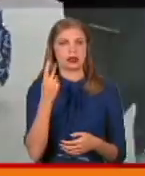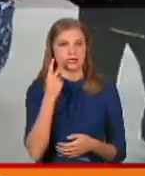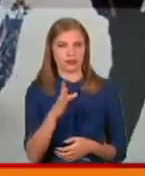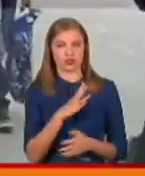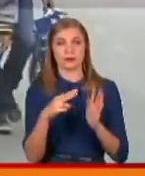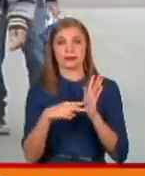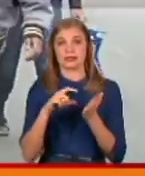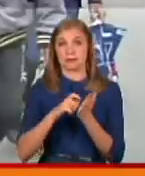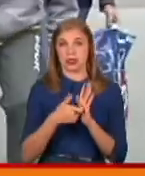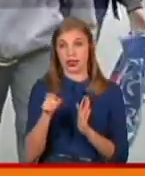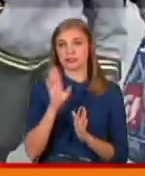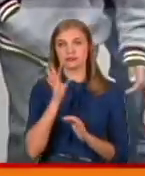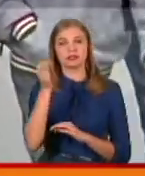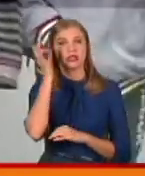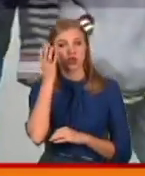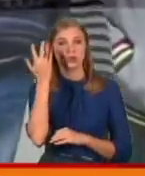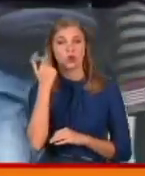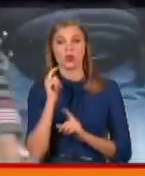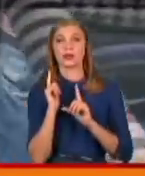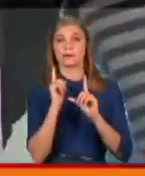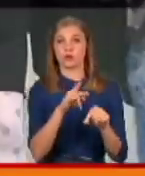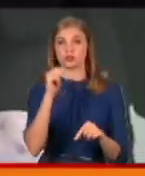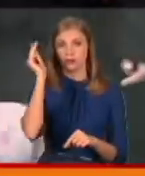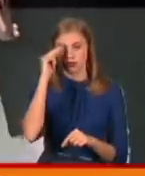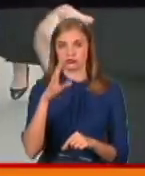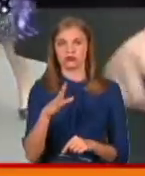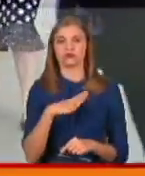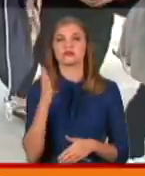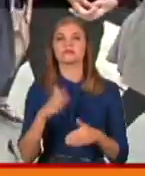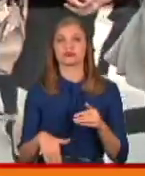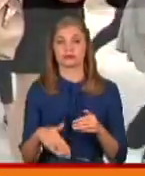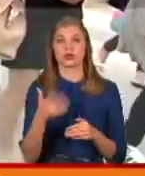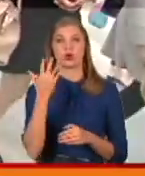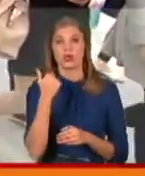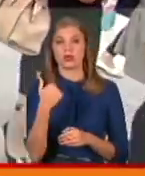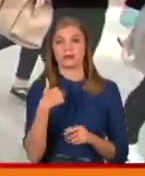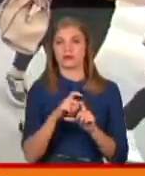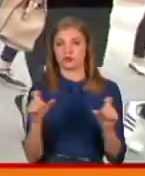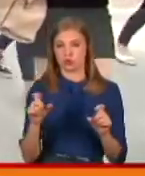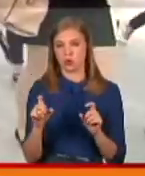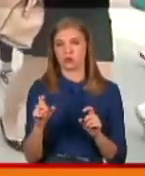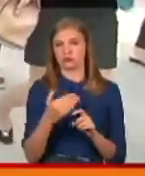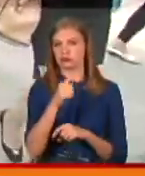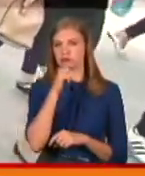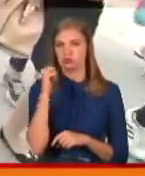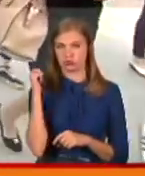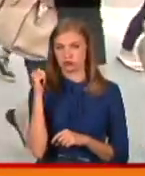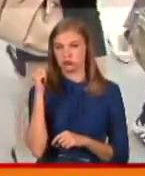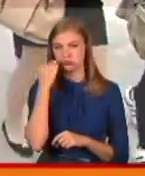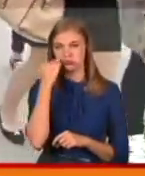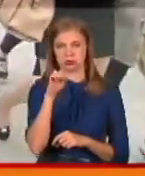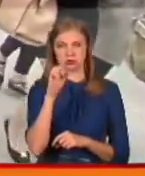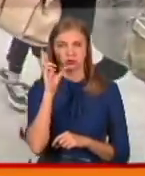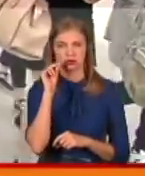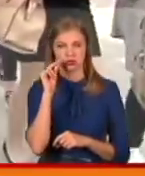завжди. Семикласниця Поліна згадує, коли поїздкам на уроки прийшов край. Коли ми в школу ходили, це в прошлому году десь, я не пам'ятаю,